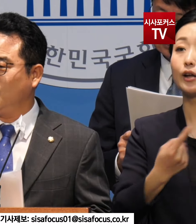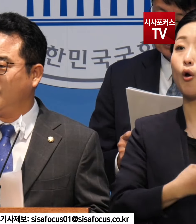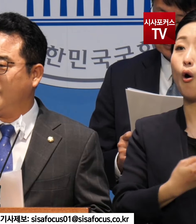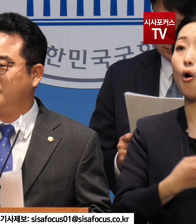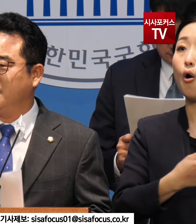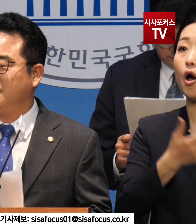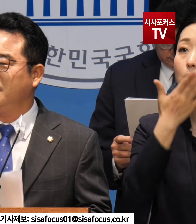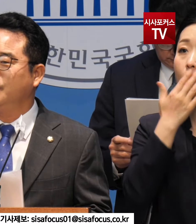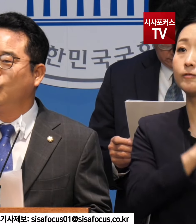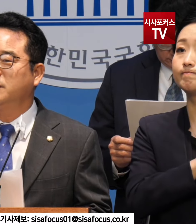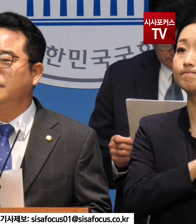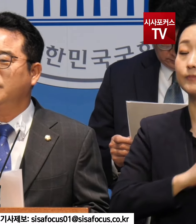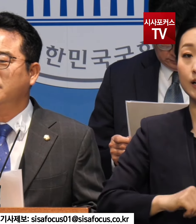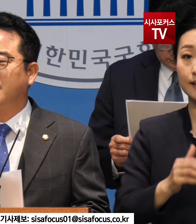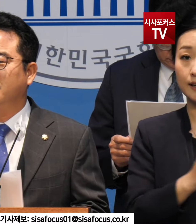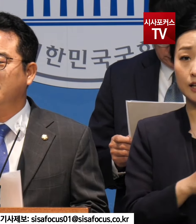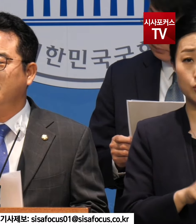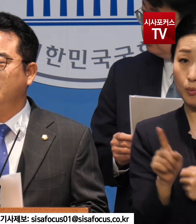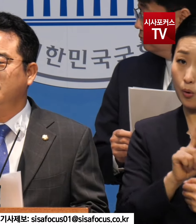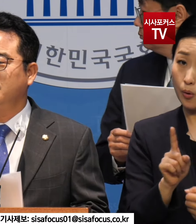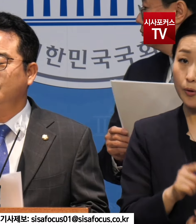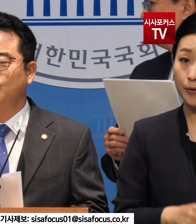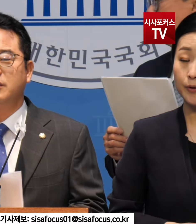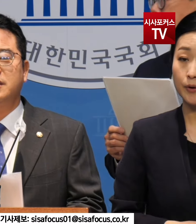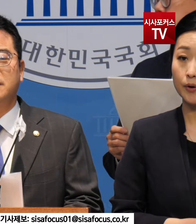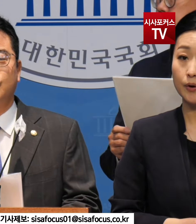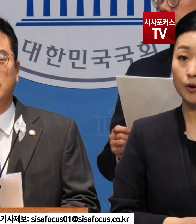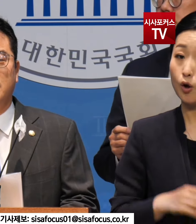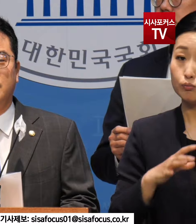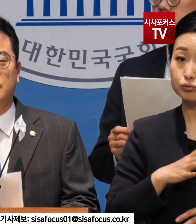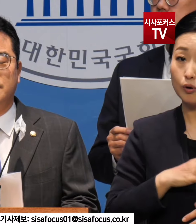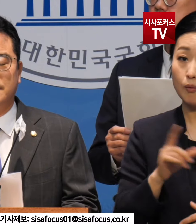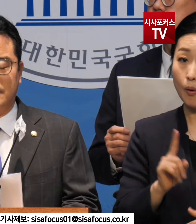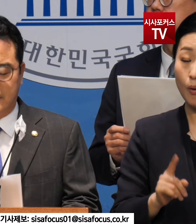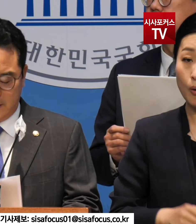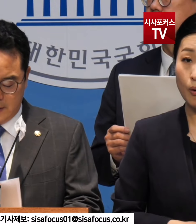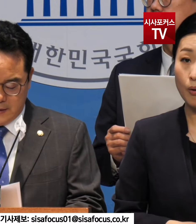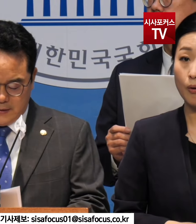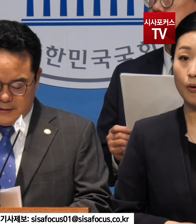그런 태도이라고 합니다. 무엇 때문에 그렇게 안 낼까요? 무엇이 그렇게 굳을까요?